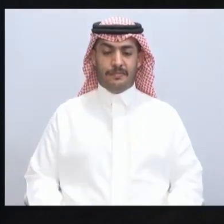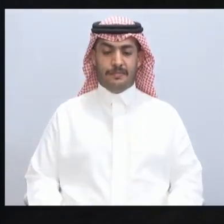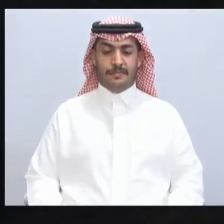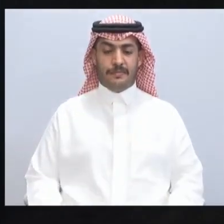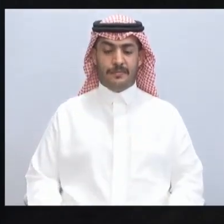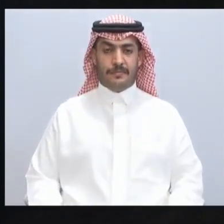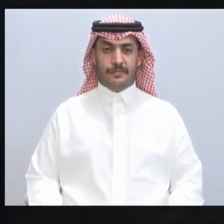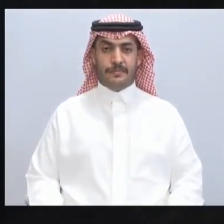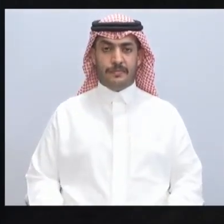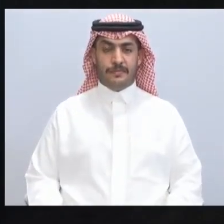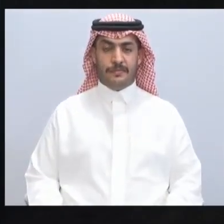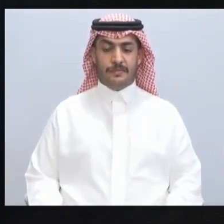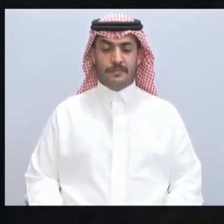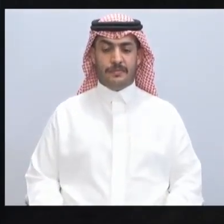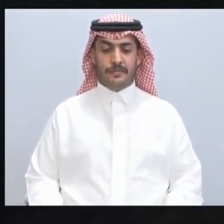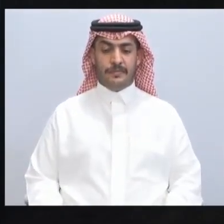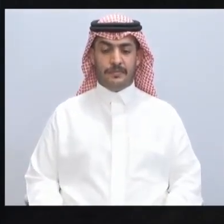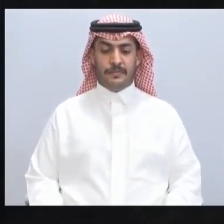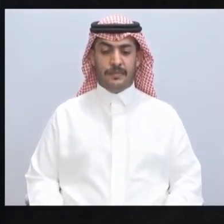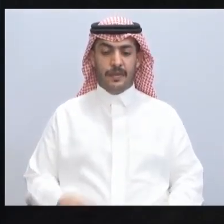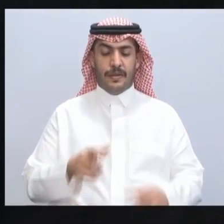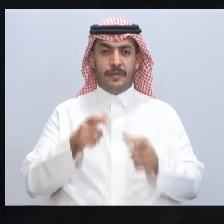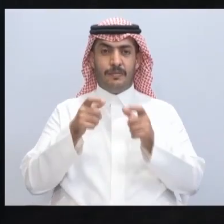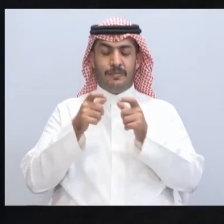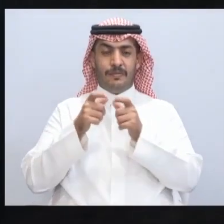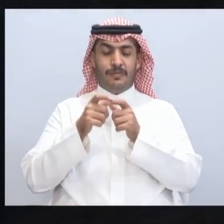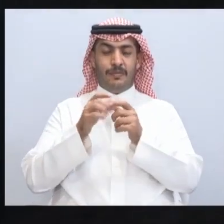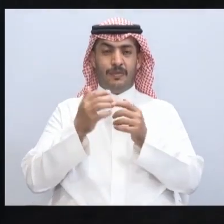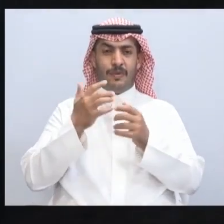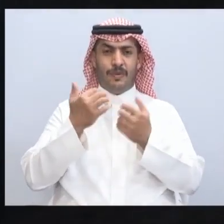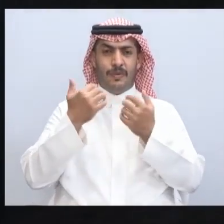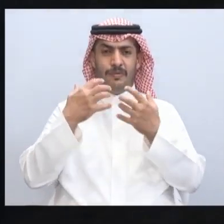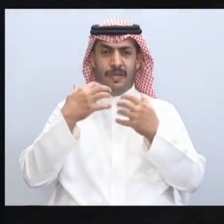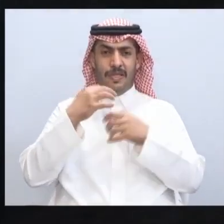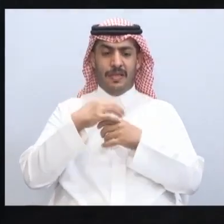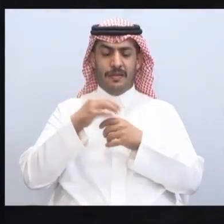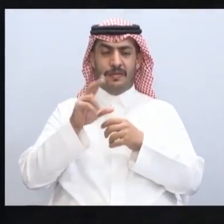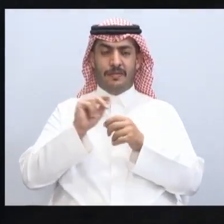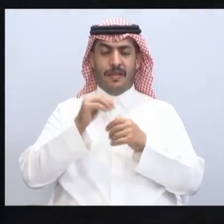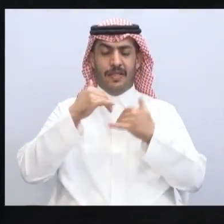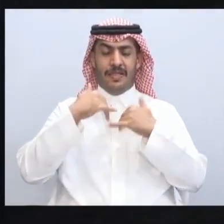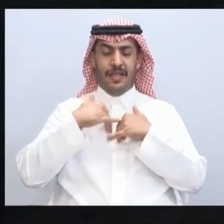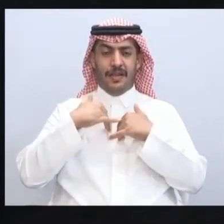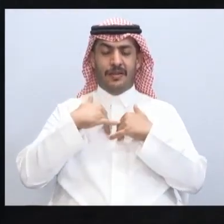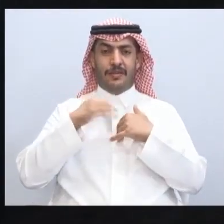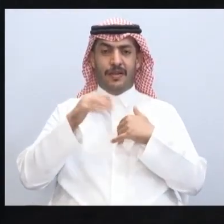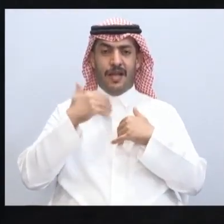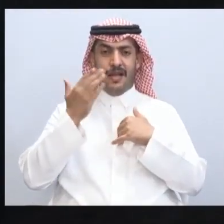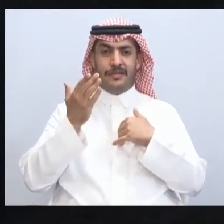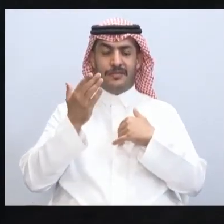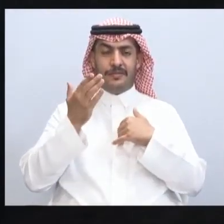بارك الله فيكم مبدعين هي مجموعه من القوى قد تكون داخليه